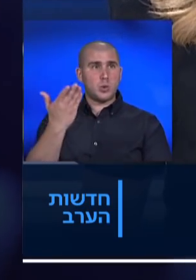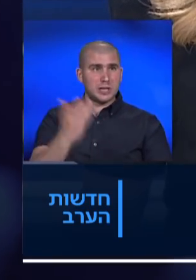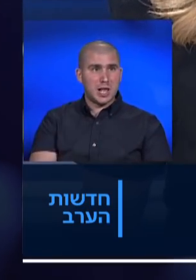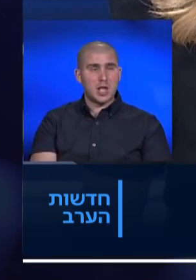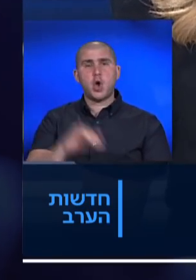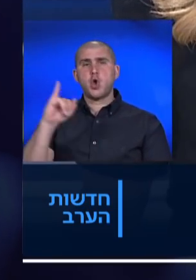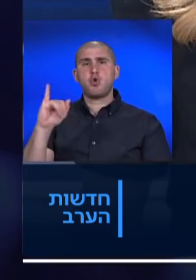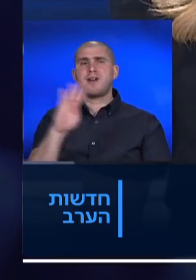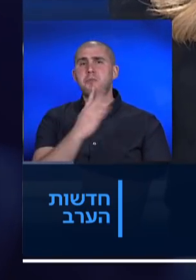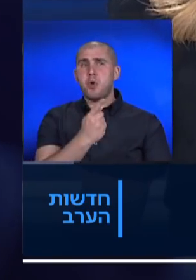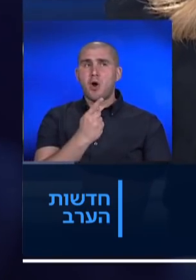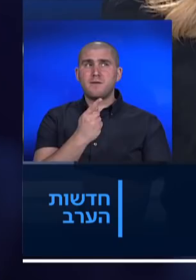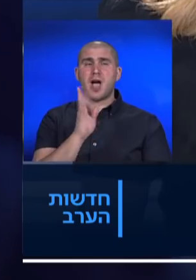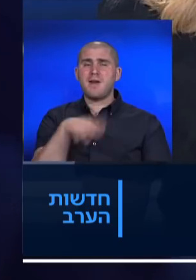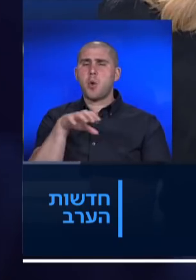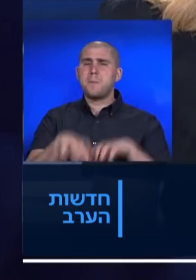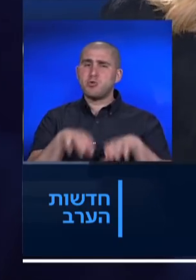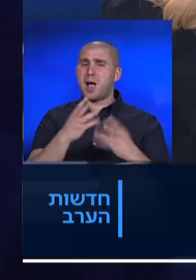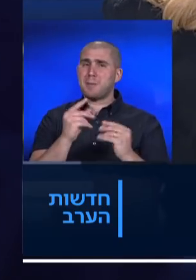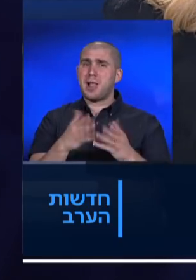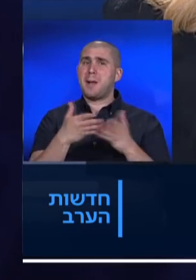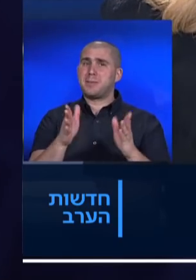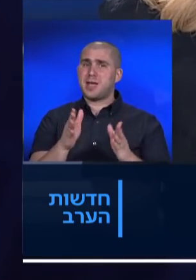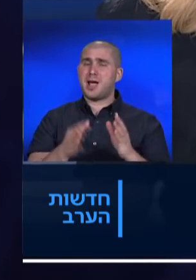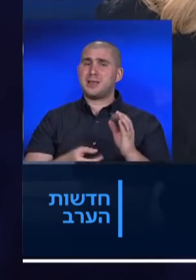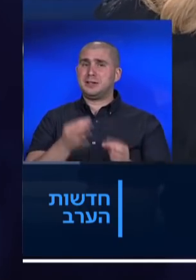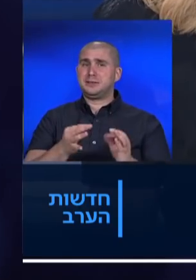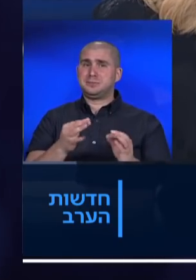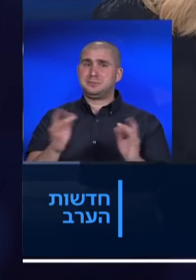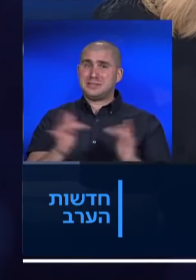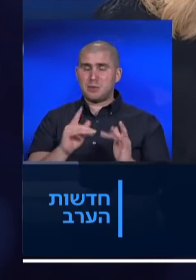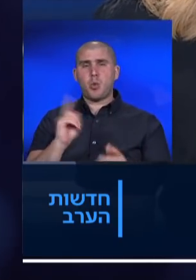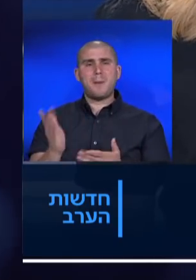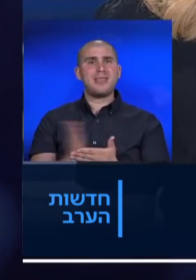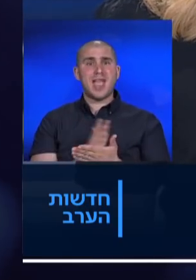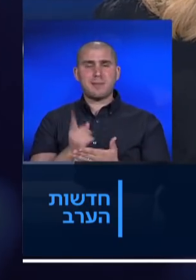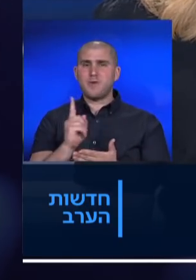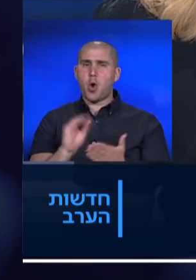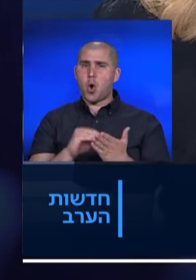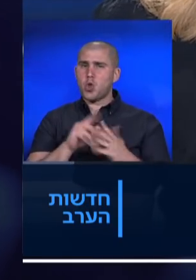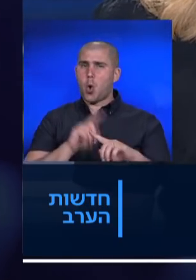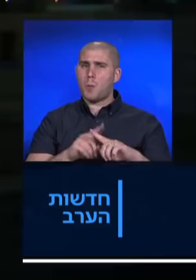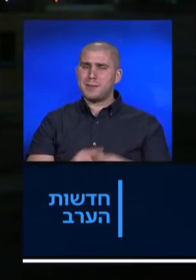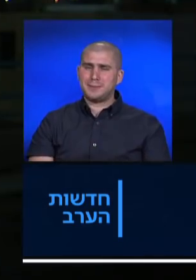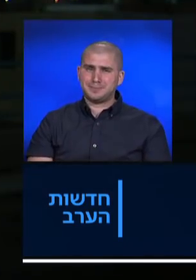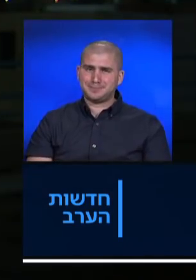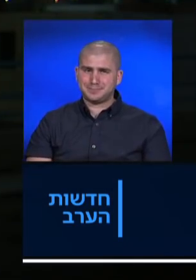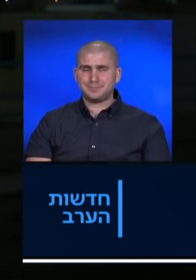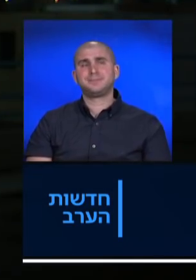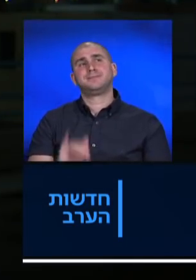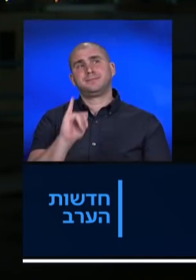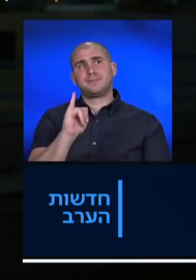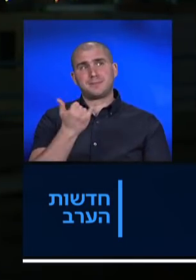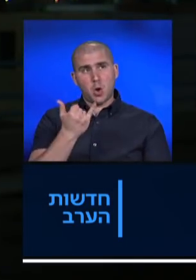לא מעט מכשולים יש בדרך לפתיחת המשחקים מחדש, כולם נערכים, אבל לא ממש אופטימיים. בוודאי, מיכל,